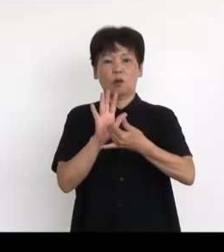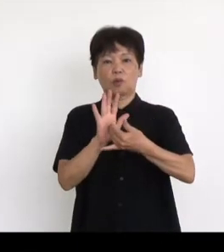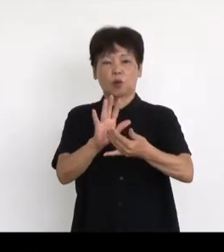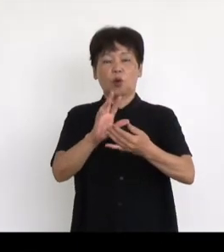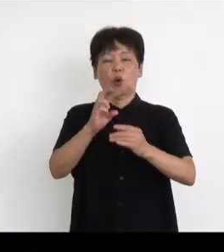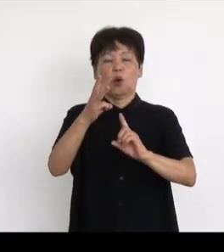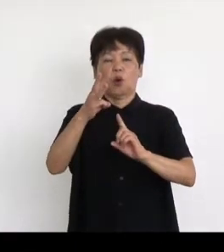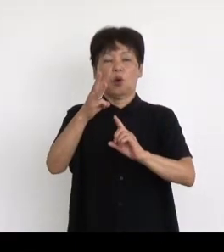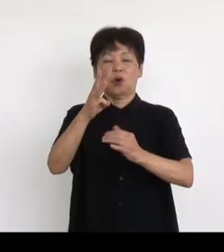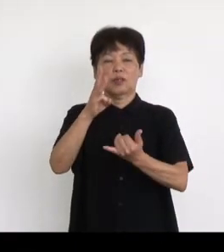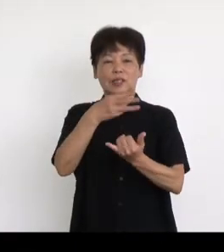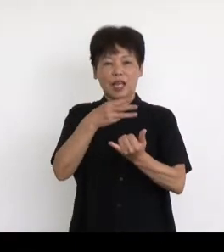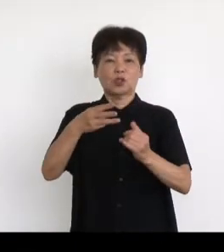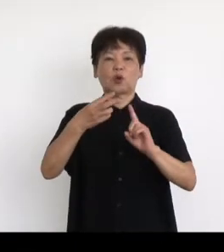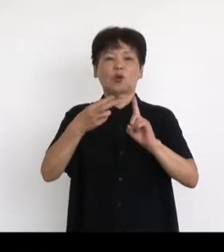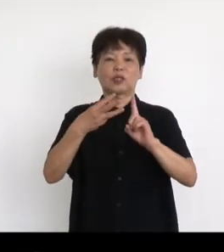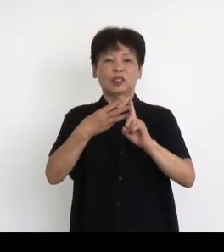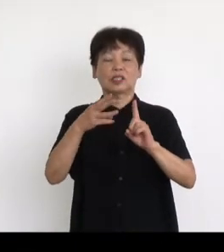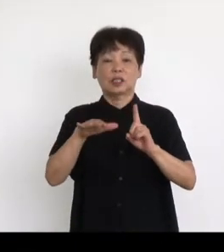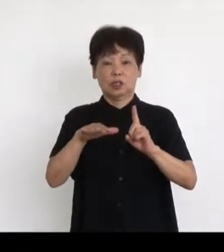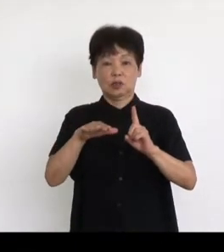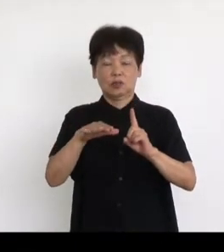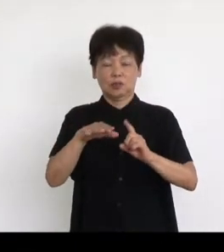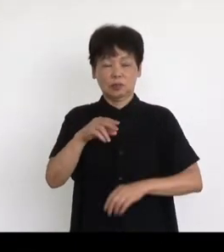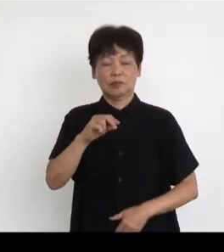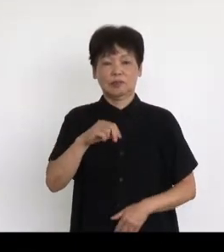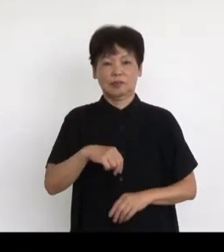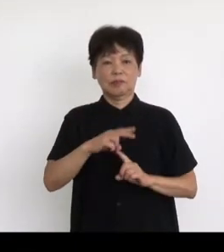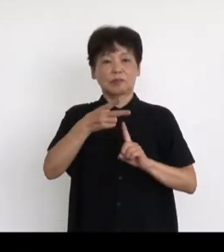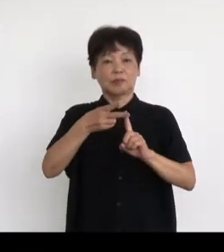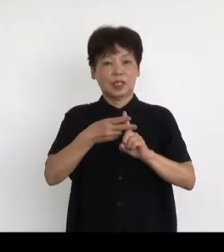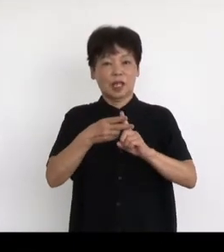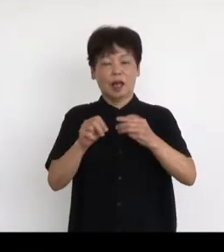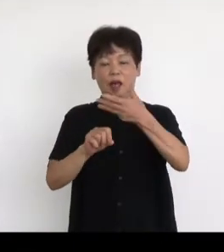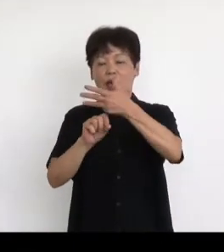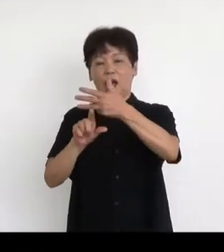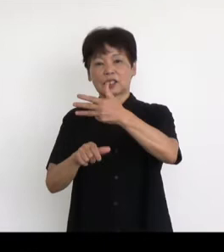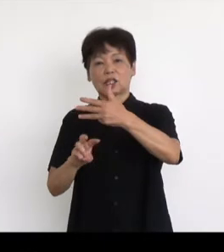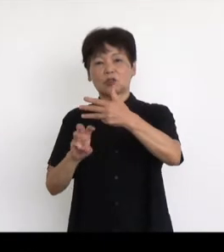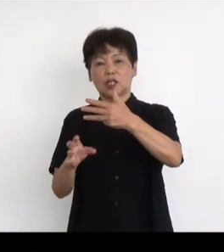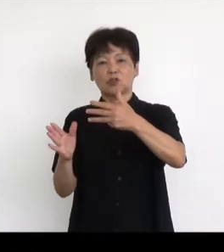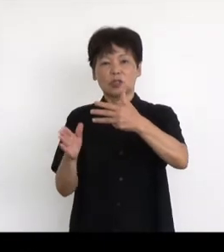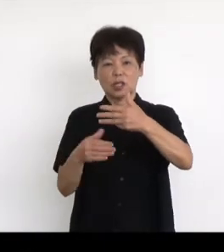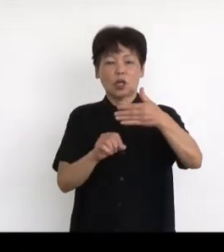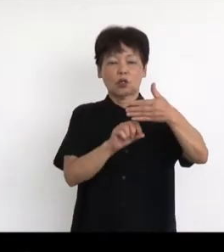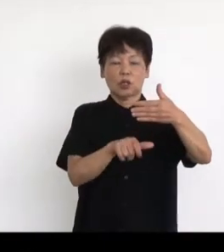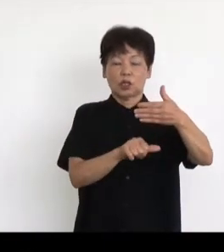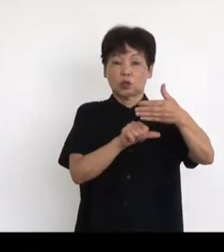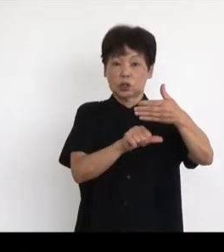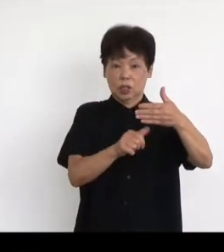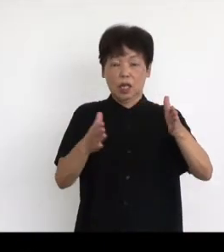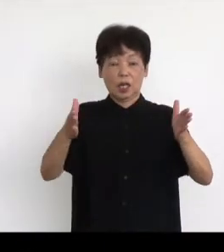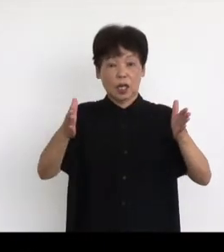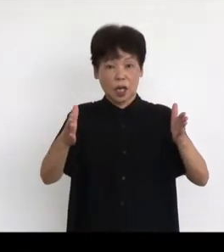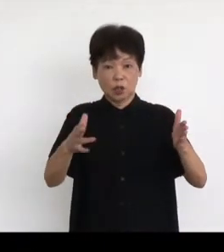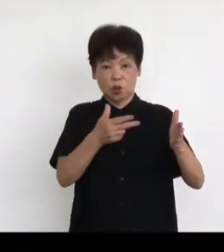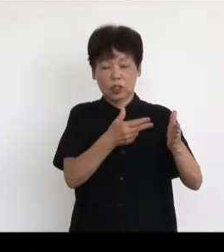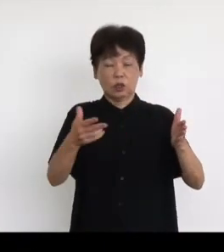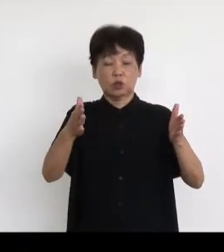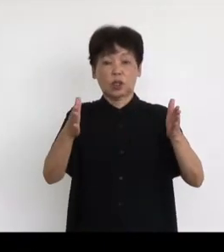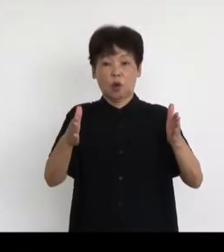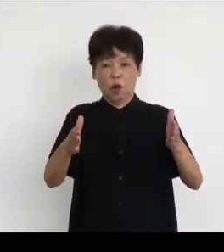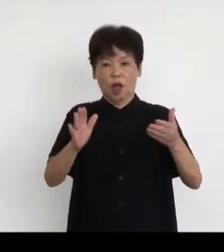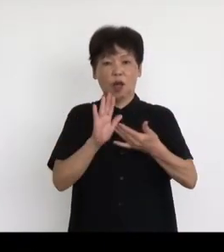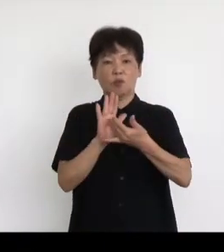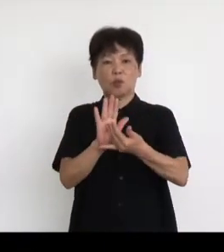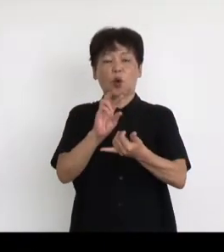。また8月30日から9月5日までの1週間は防災週